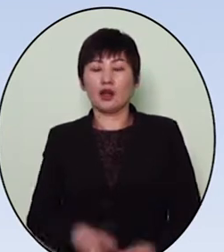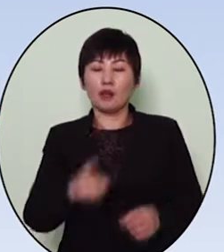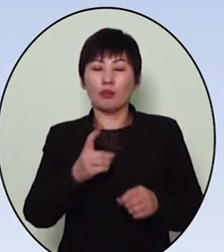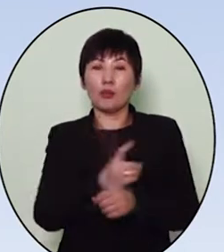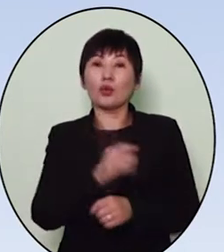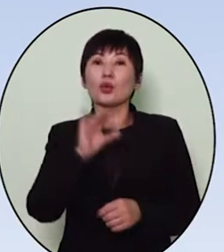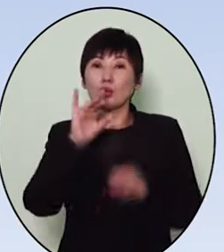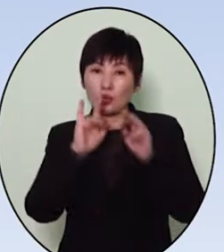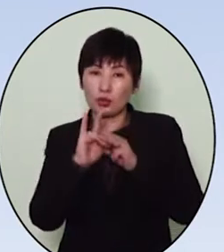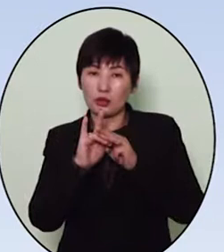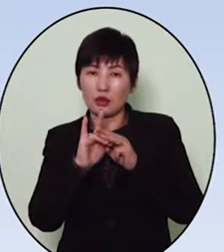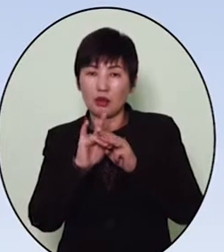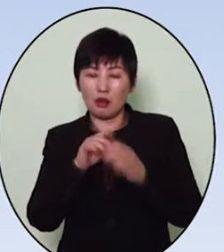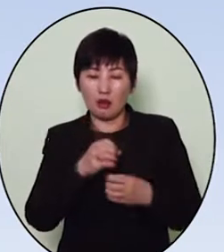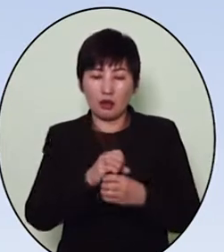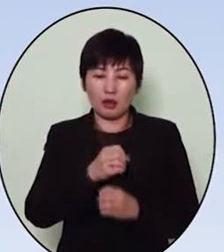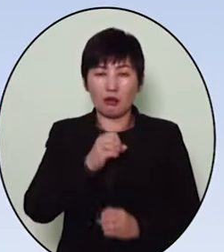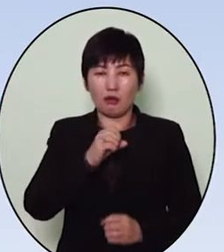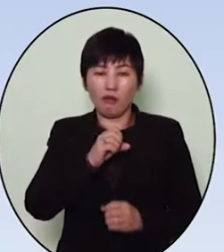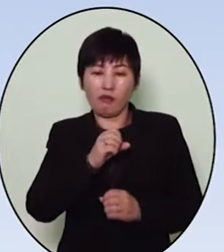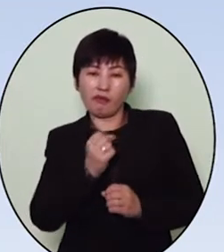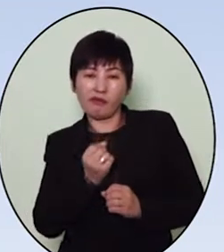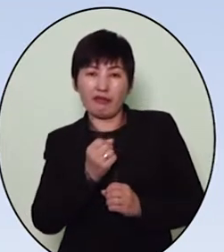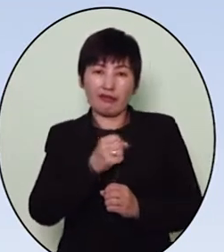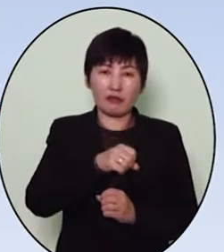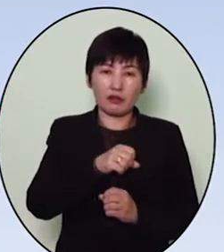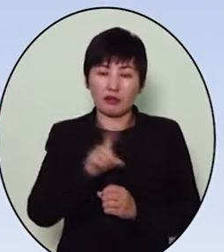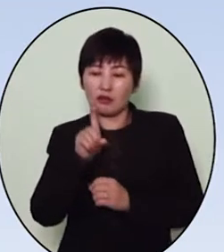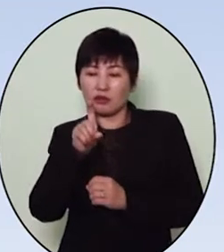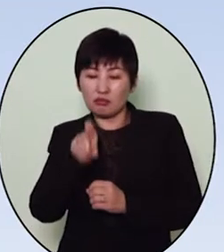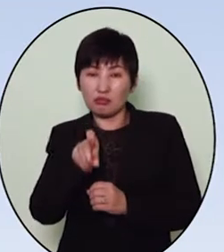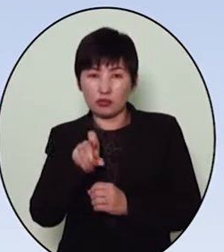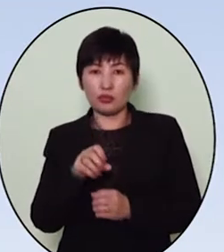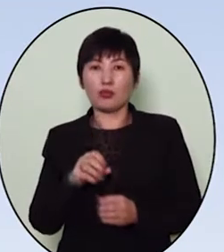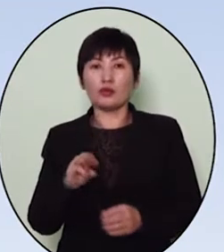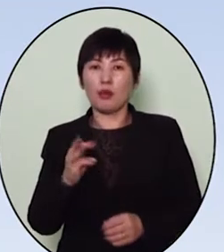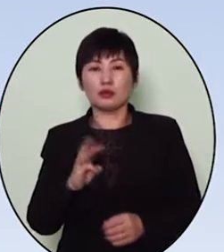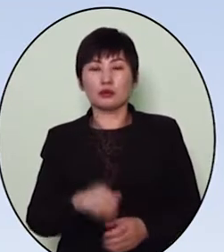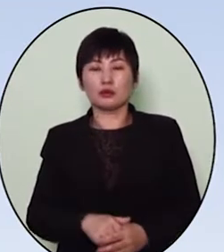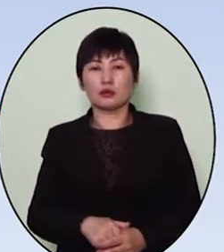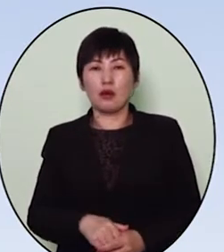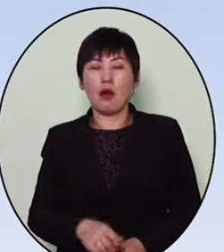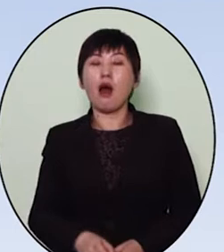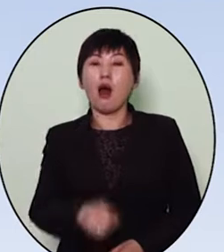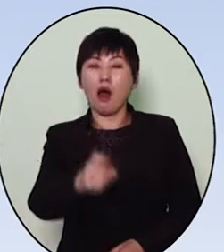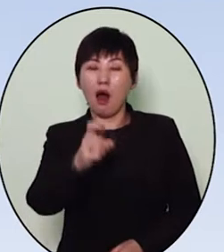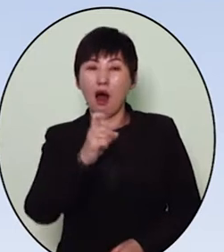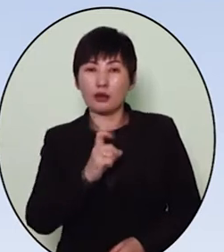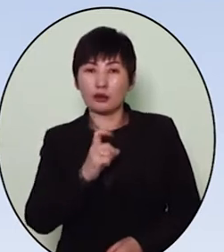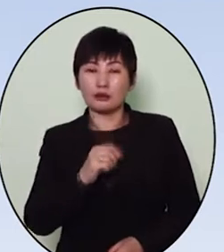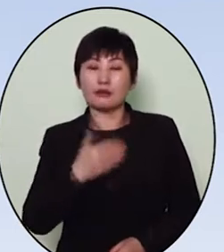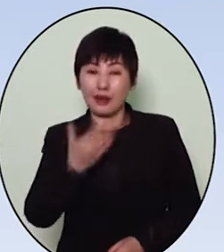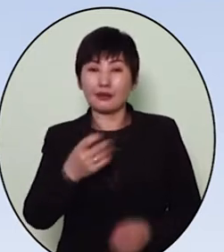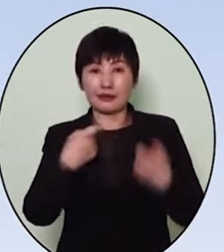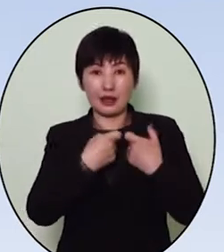Буруу сууснаас болоод нуруу нь морь болсон хүн бүхдийг суудаг. Энэ хариулт та нарын